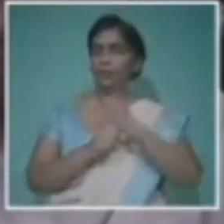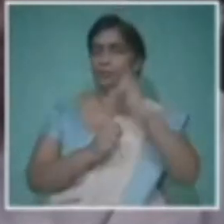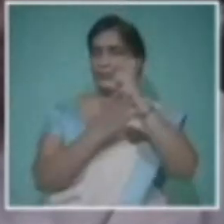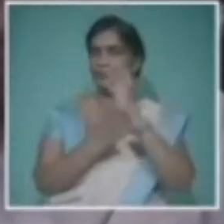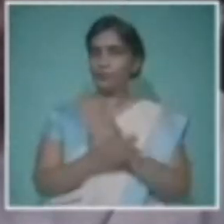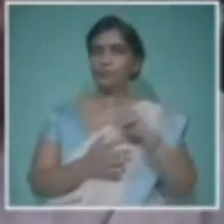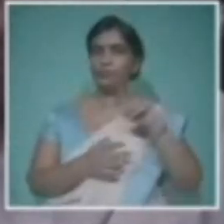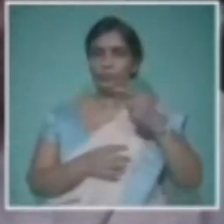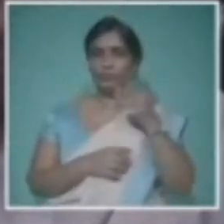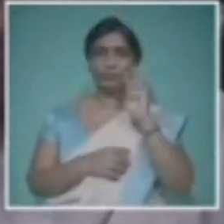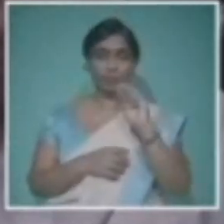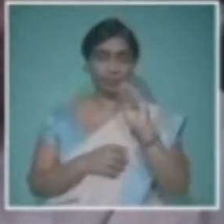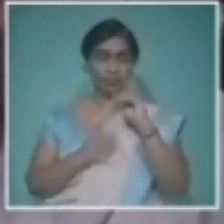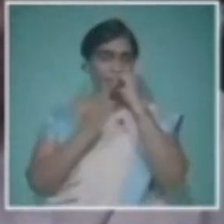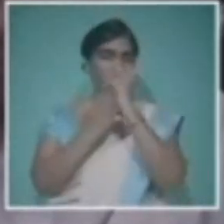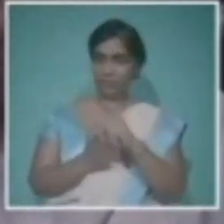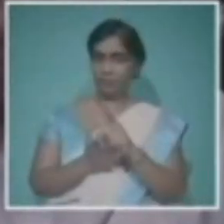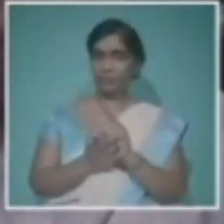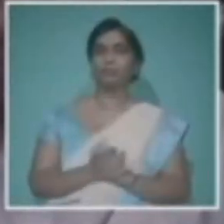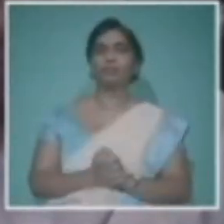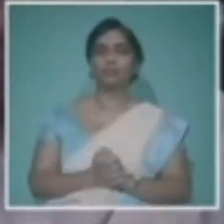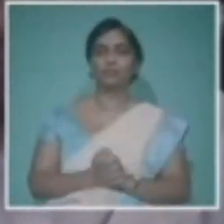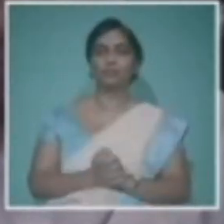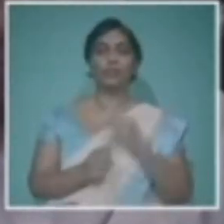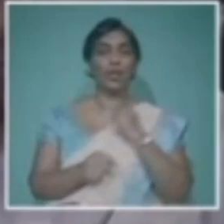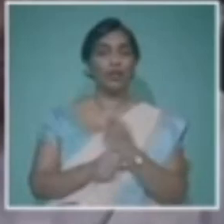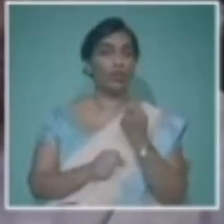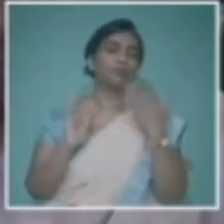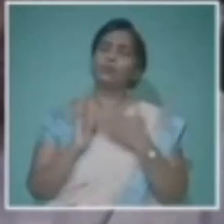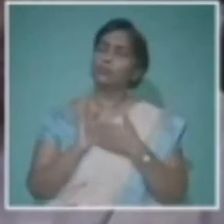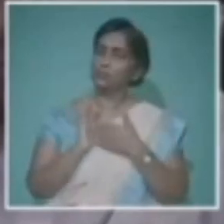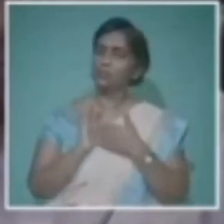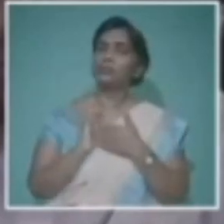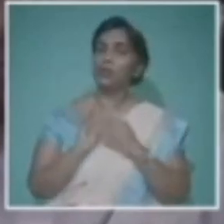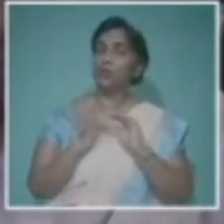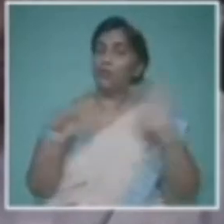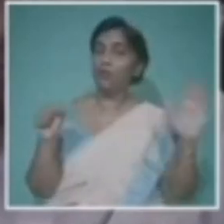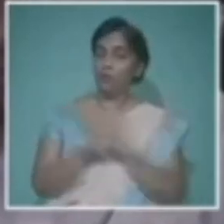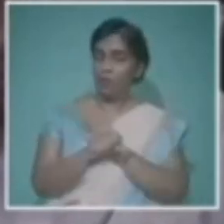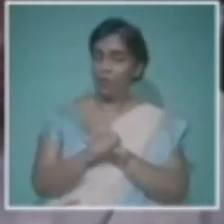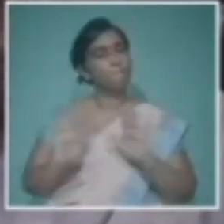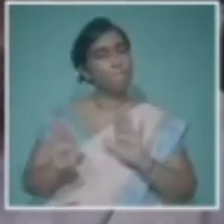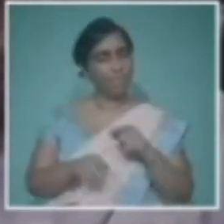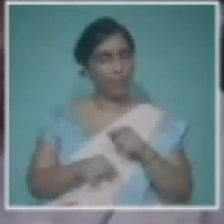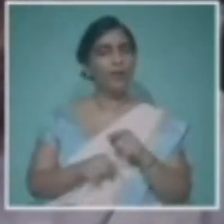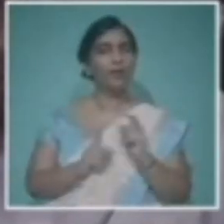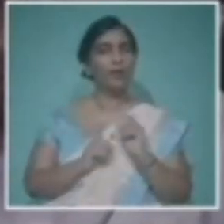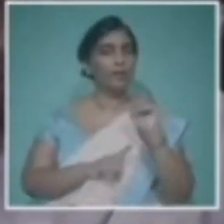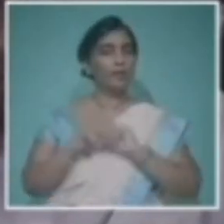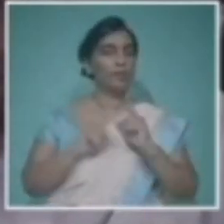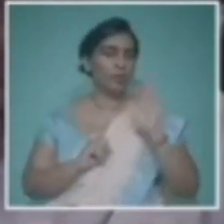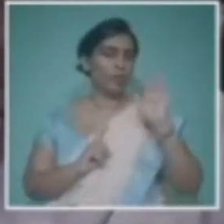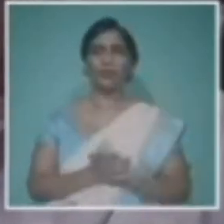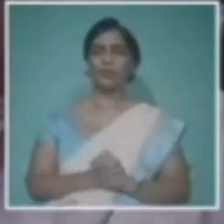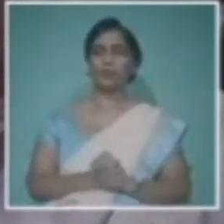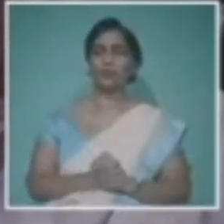ව්‍යවස්ථාවේ 148 වගන්තිය සඳහන් වන්නේ රාජ්‍ය මූල්‍ය පිළිබඳ සම්පූර්ණ පාලනය පාර්ලිමේන්තුව